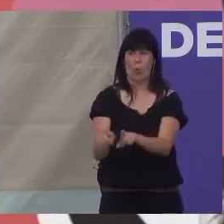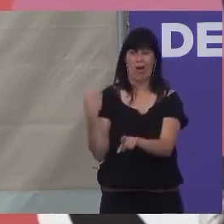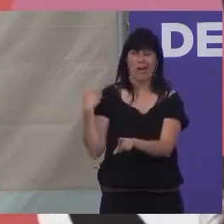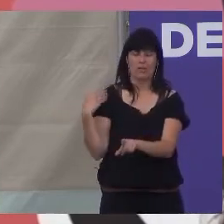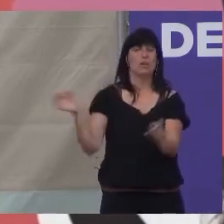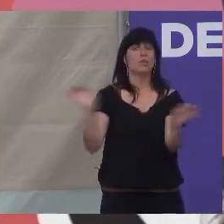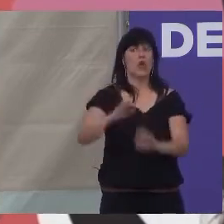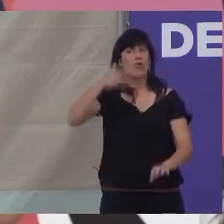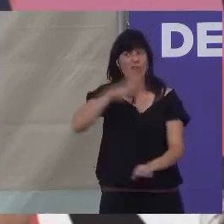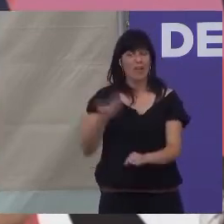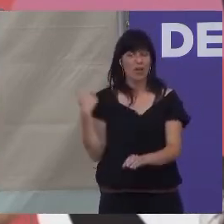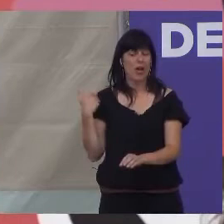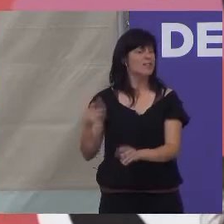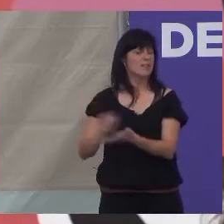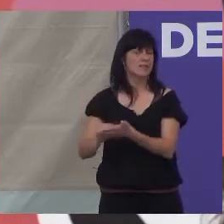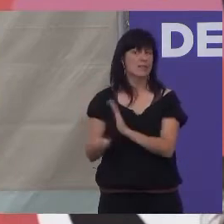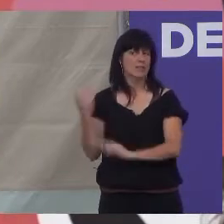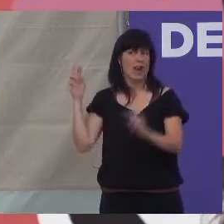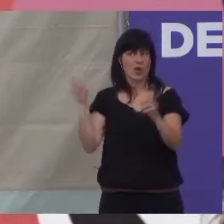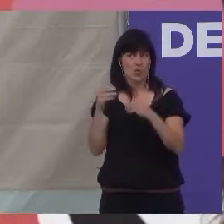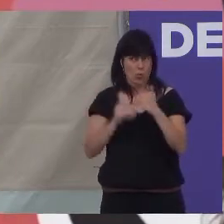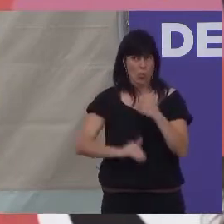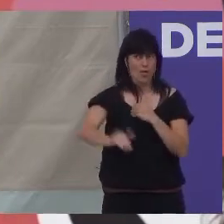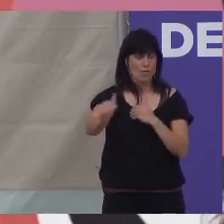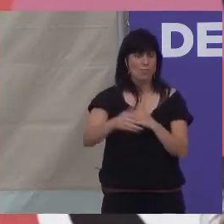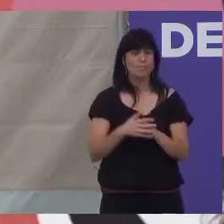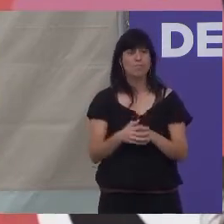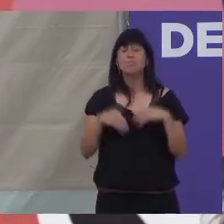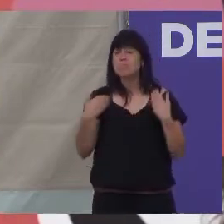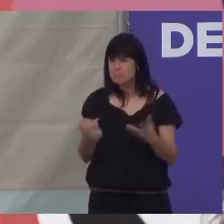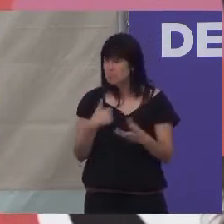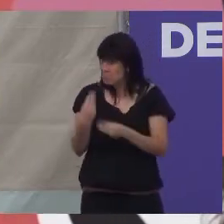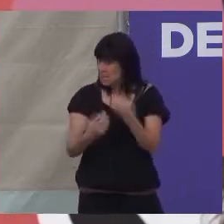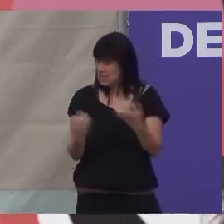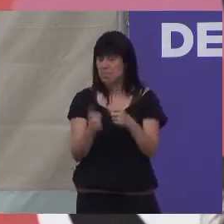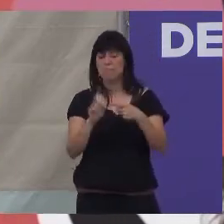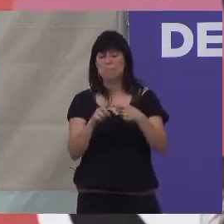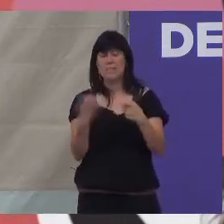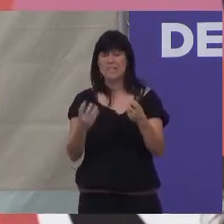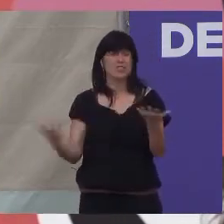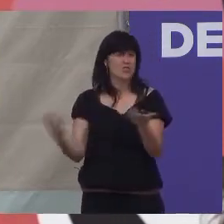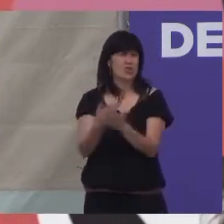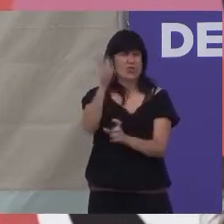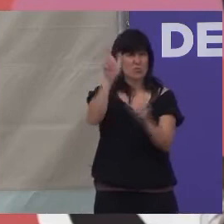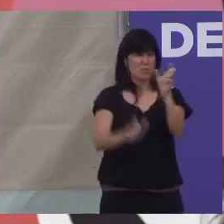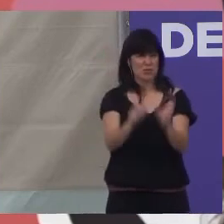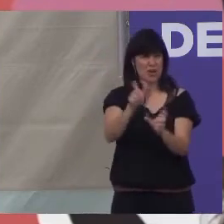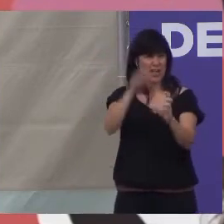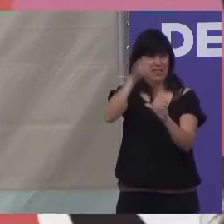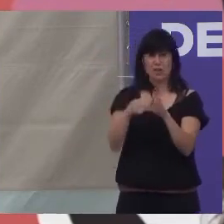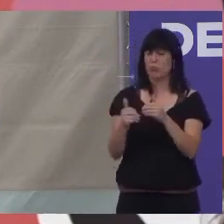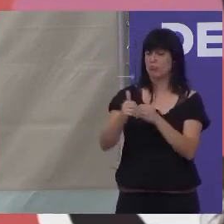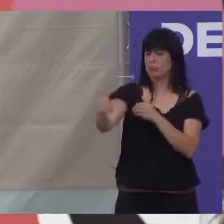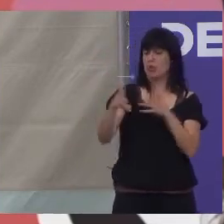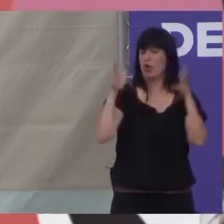futures. I per a fer què? Bàsicament la primera, per a recordar a totes les persones membres del futur